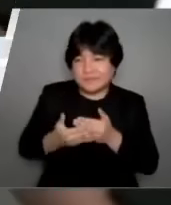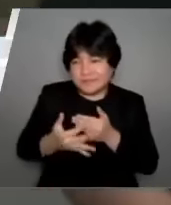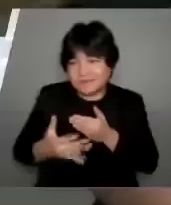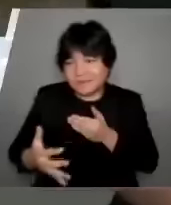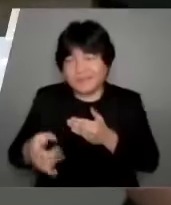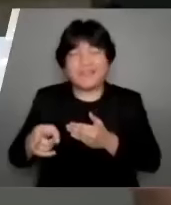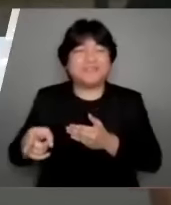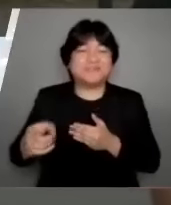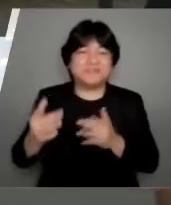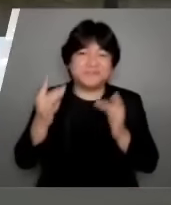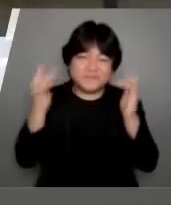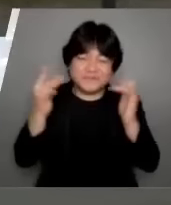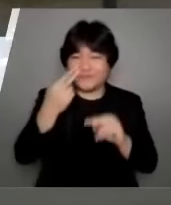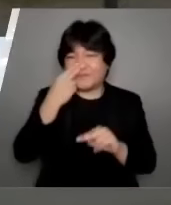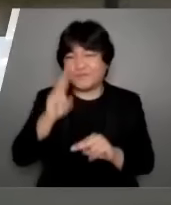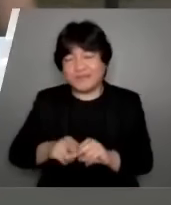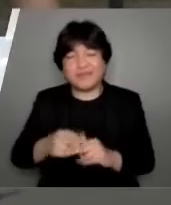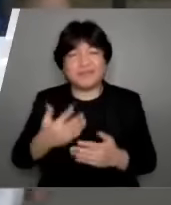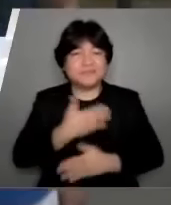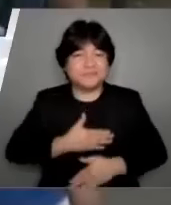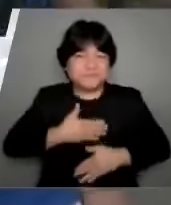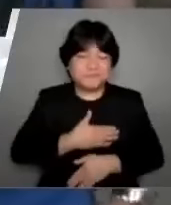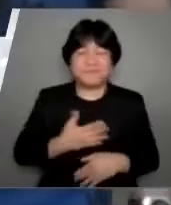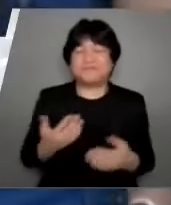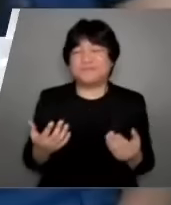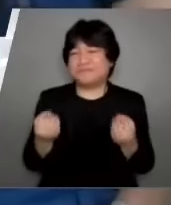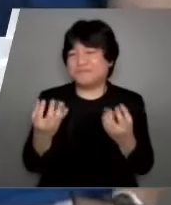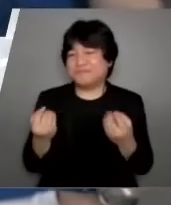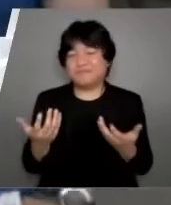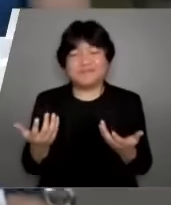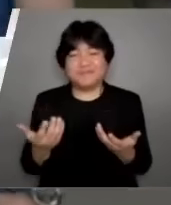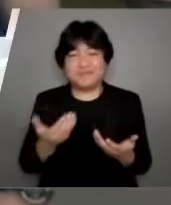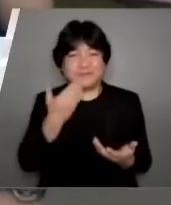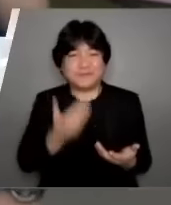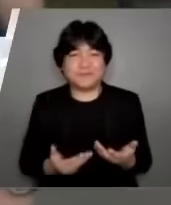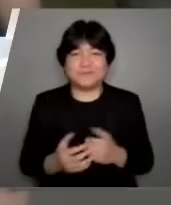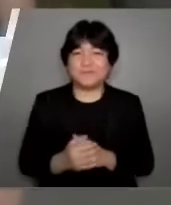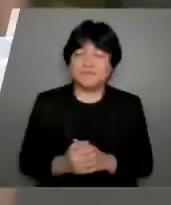super fun. Super funny, ganyan. Super fun to be with.